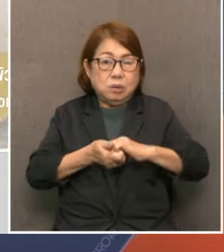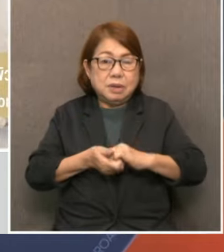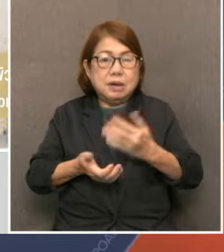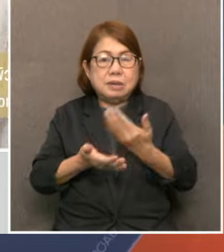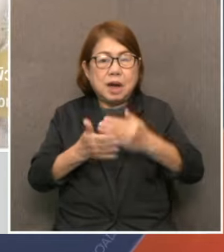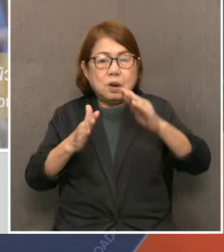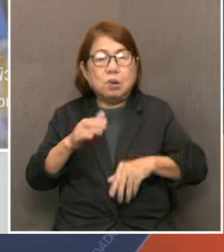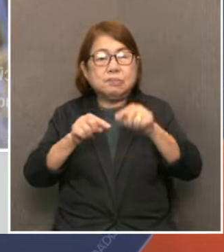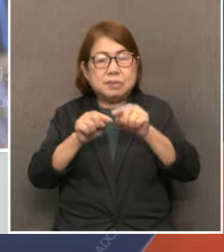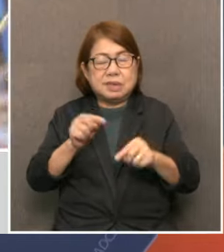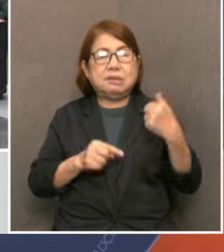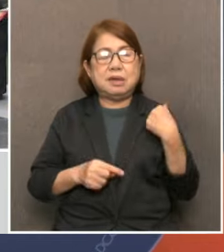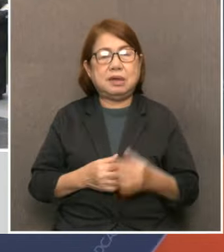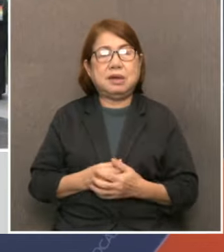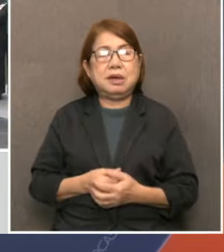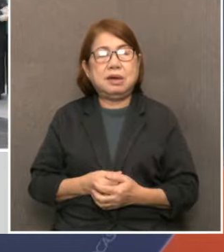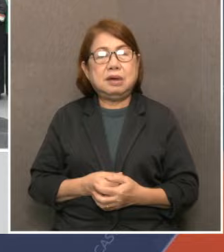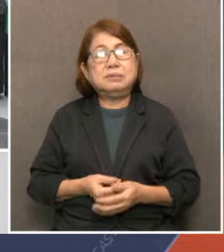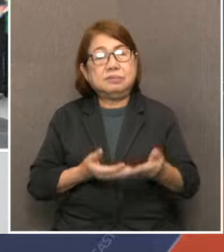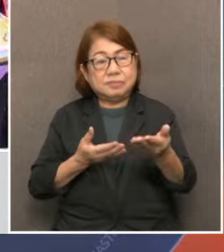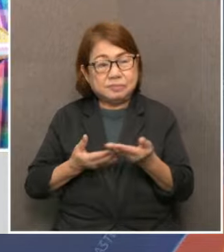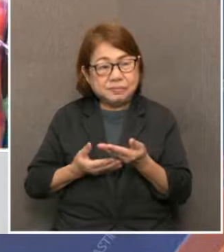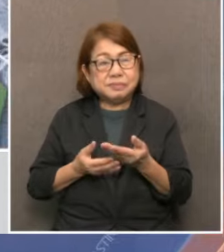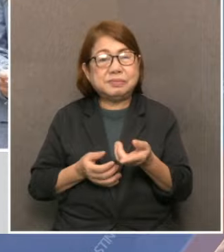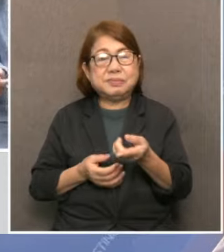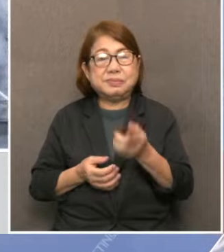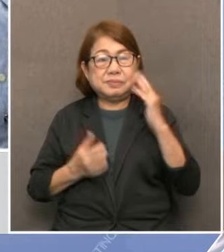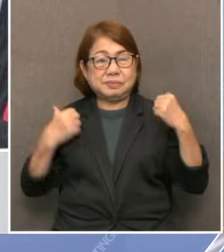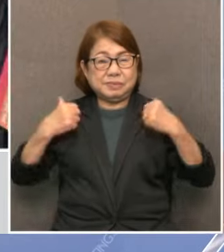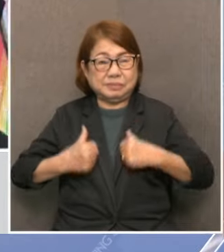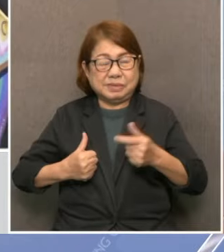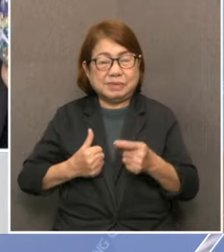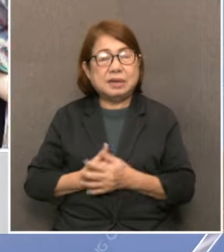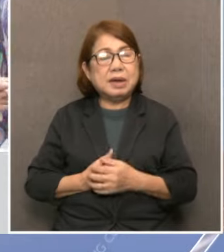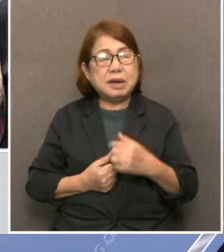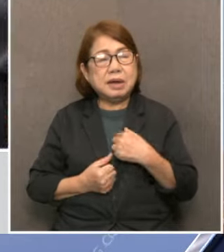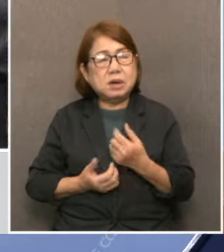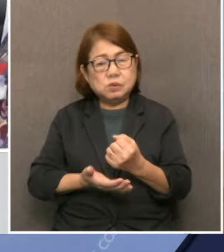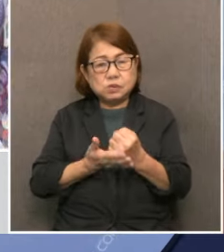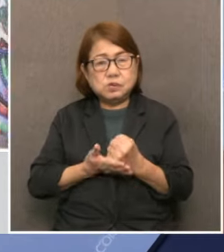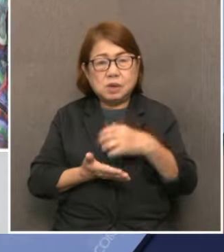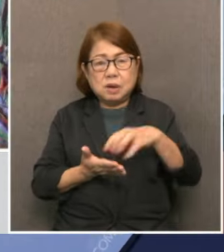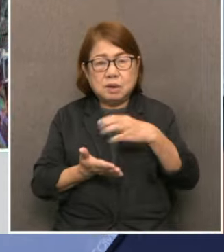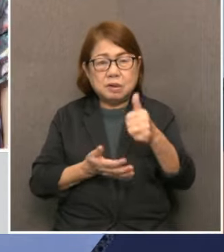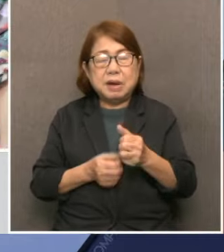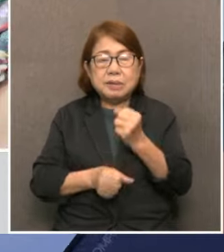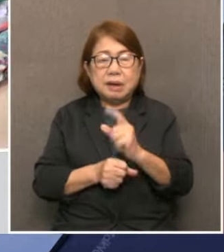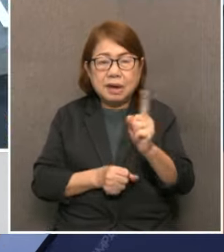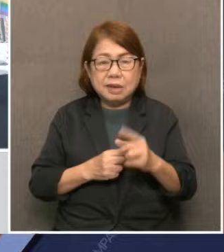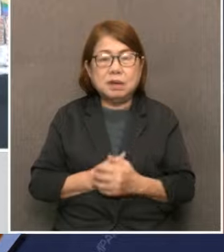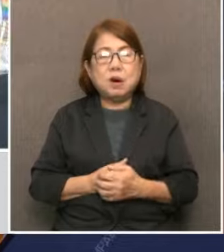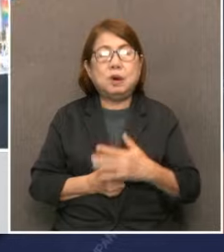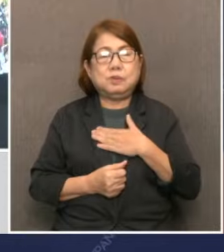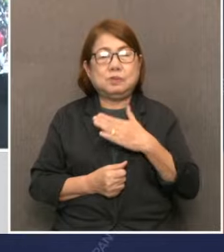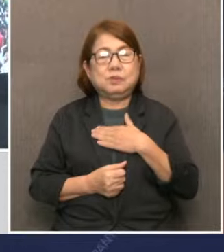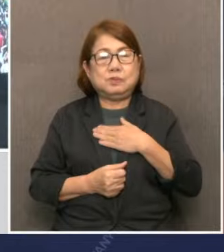ค่ะอ่าแล้วอย่างเมื่อกี้ที่บอกว่าเชิญพี่อาร์ตมาด้วยได้แสดงความสามารถแล้วก็สร้างแรงบันดาลใจเล่าให้ฟังหน่อยครับถึงบทบาทของพี่อาร์ตครับก็จริงๆแล้วนะครับคือ